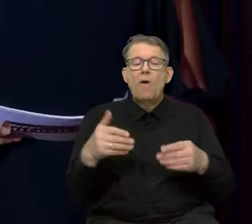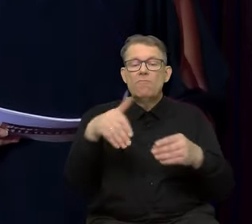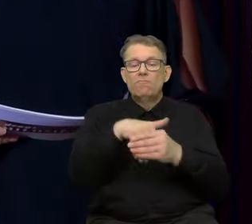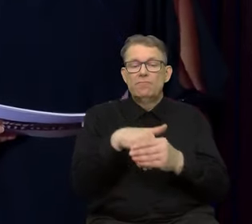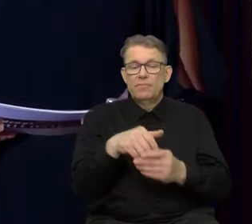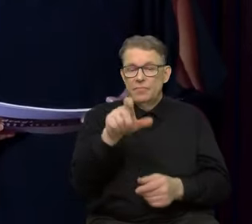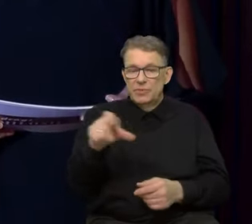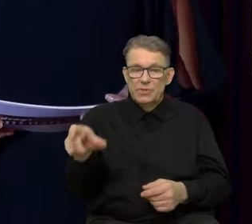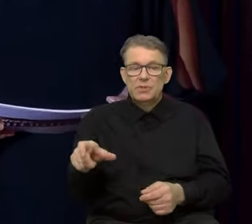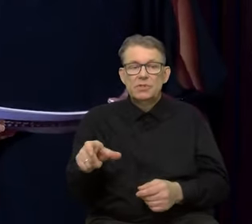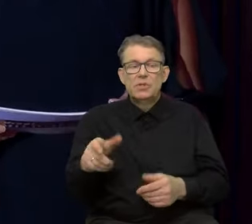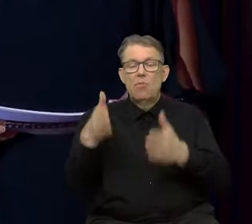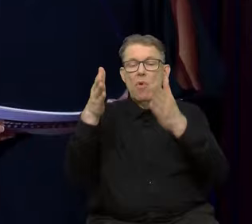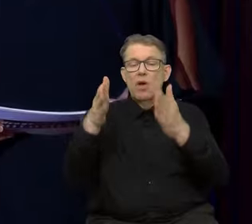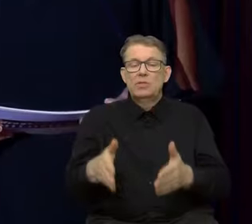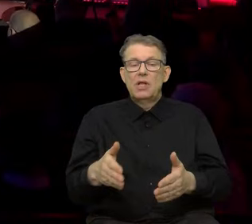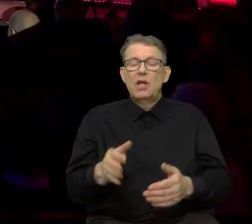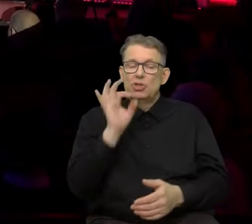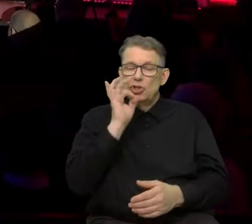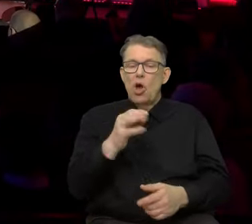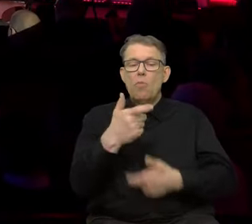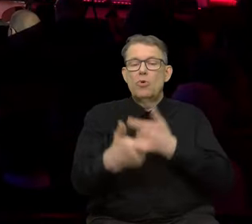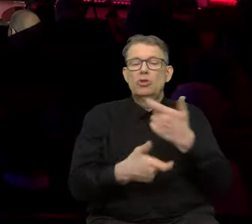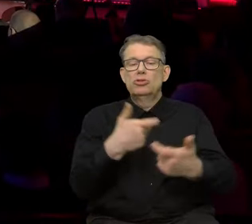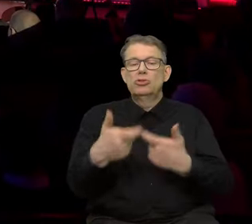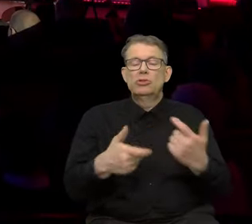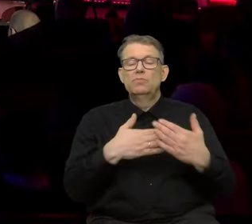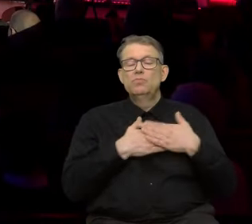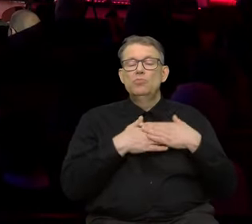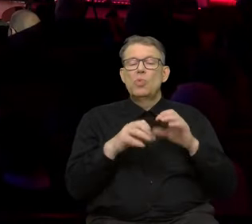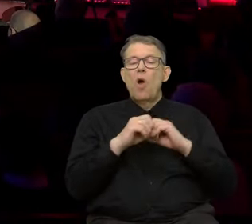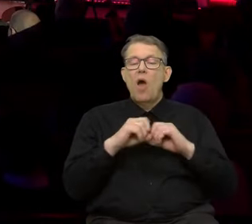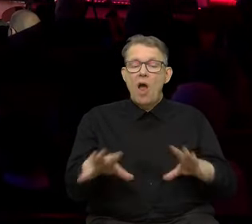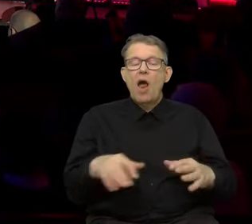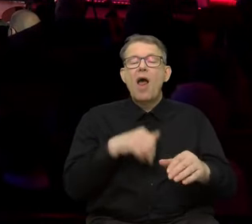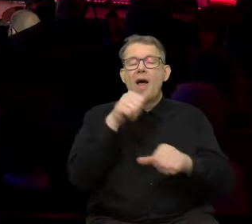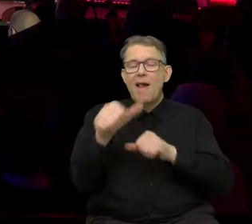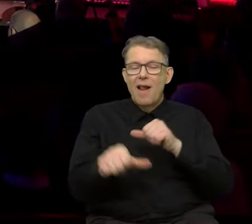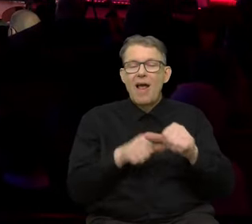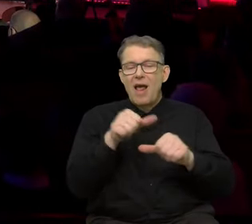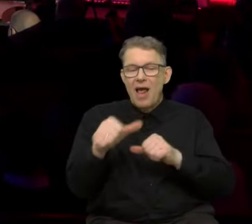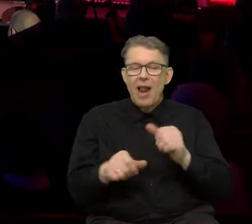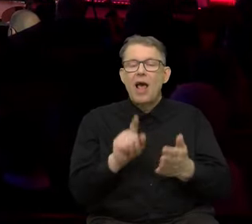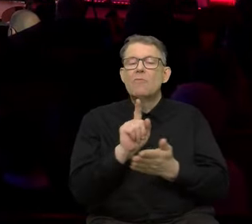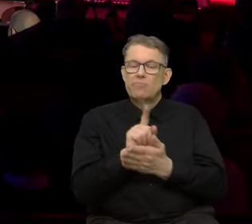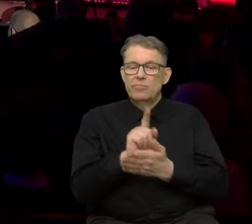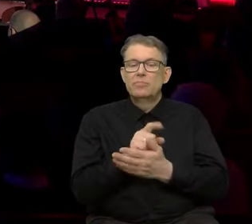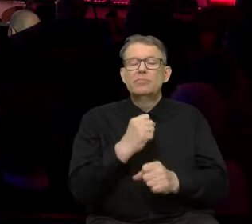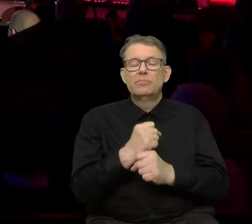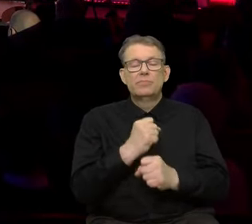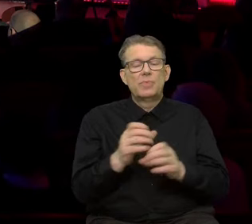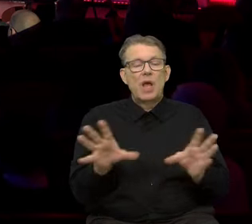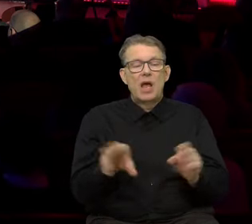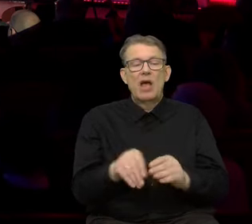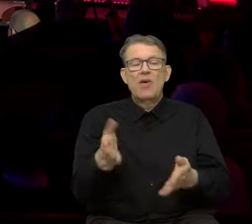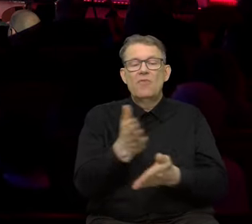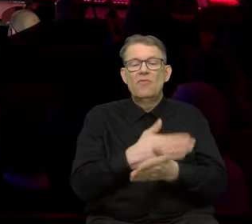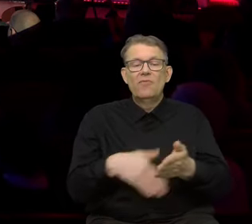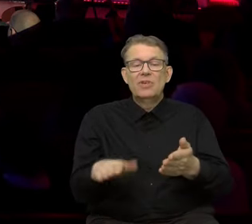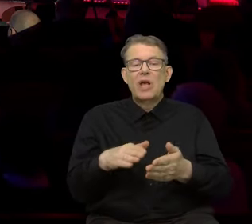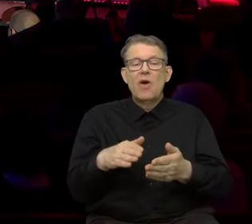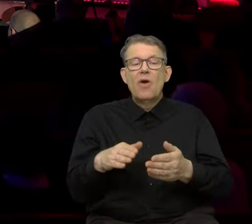postawy dobroczynności i miłosierdzia. Przez wiele lat owocnie współpracowała z Wydziałem Katechetycznym